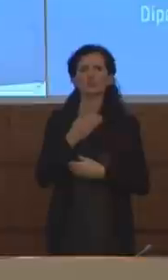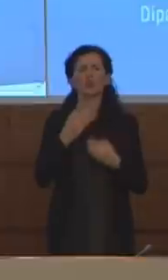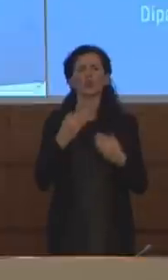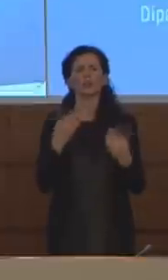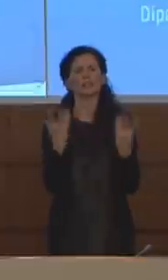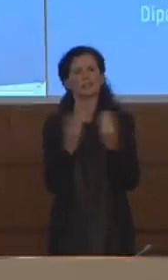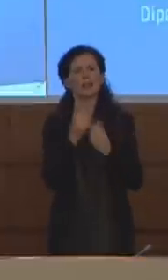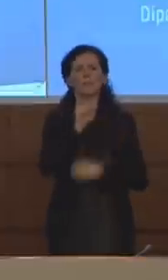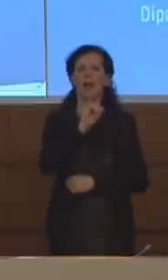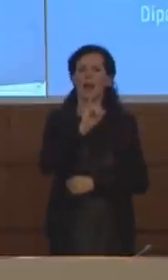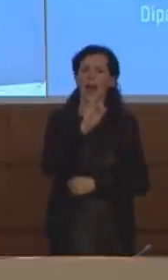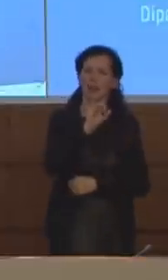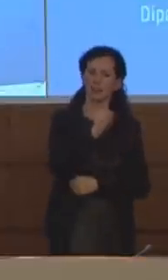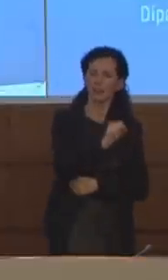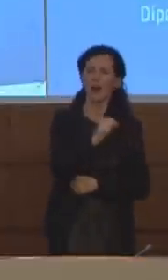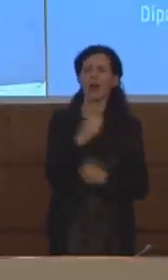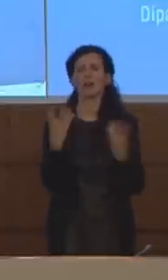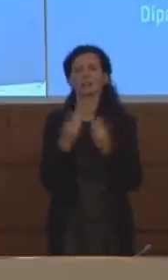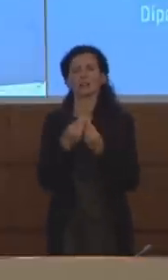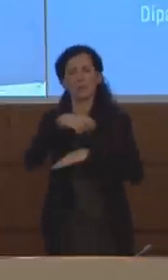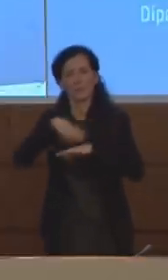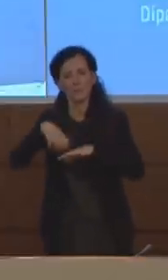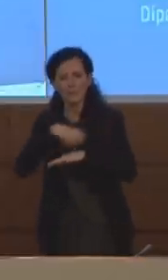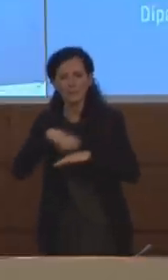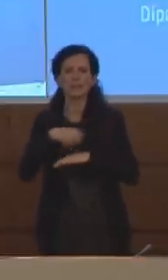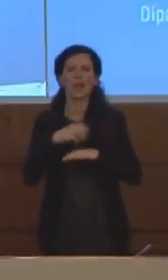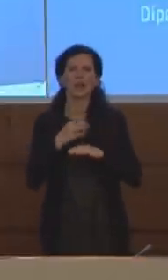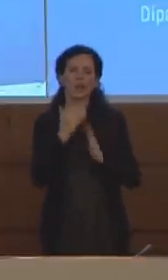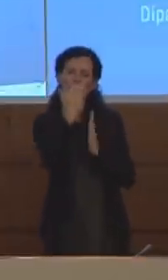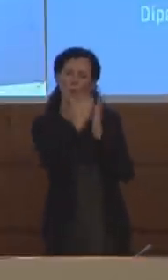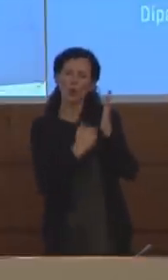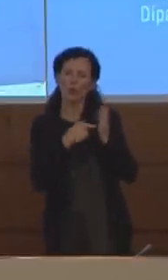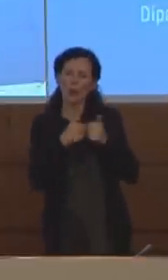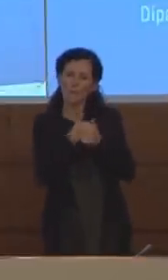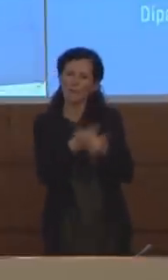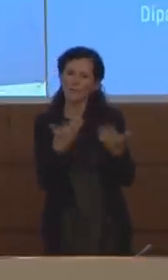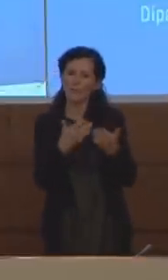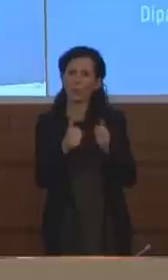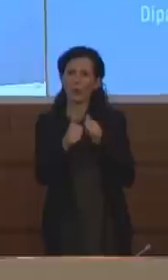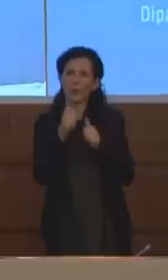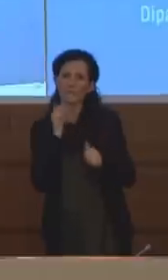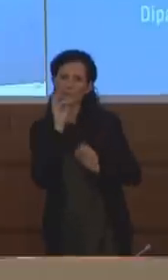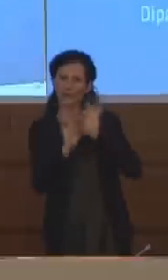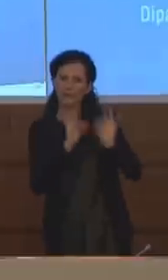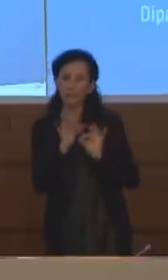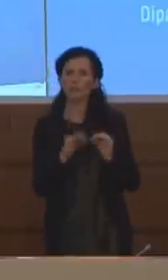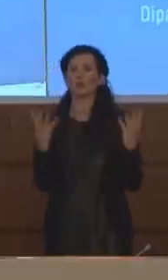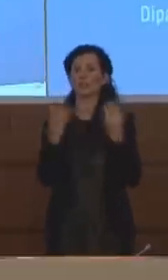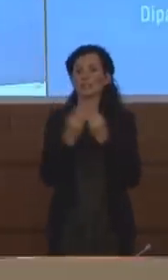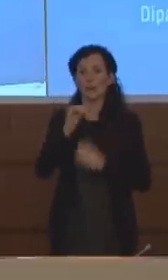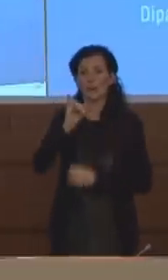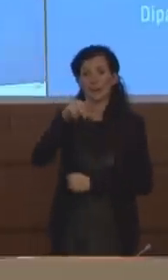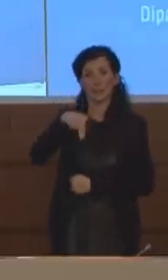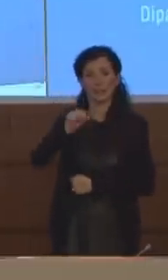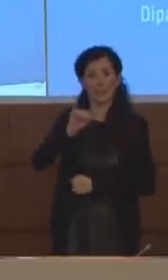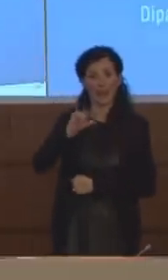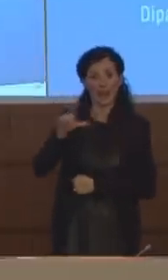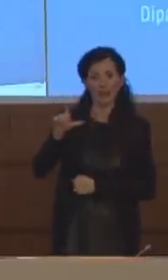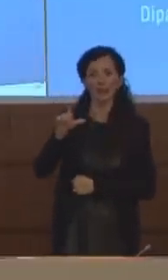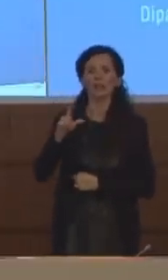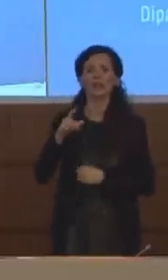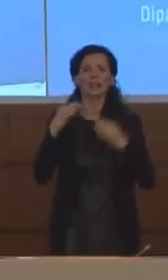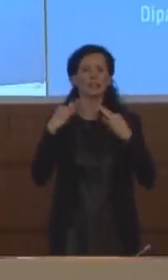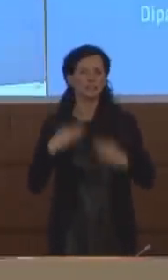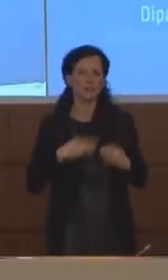il ministero con la programmazione con la prevenzione con inail e un po con tutti gli istituti è cercato il messaggio